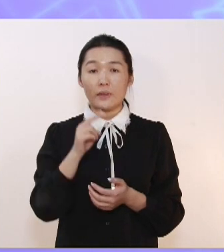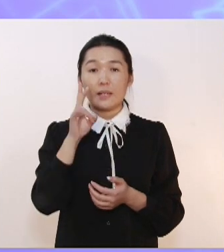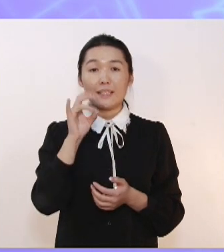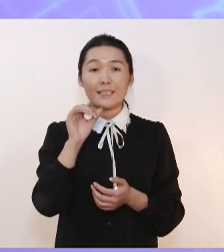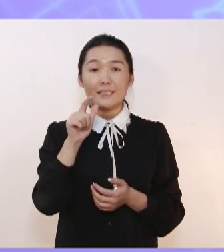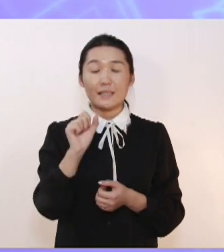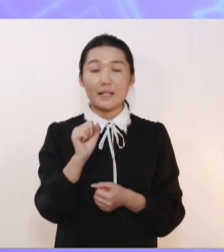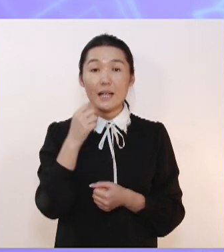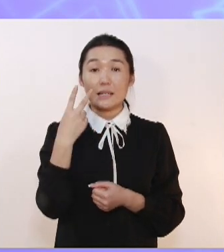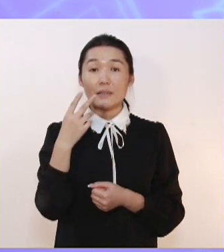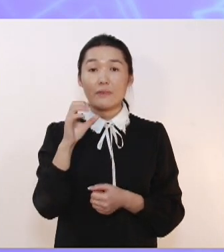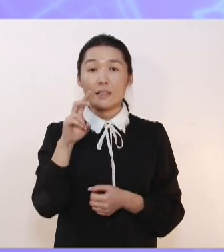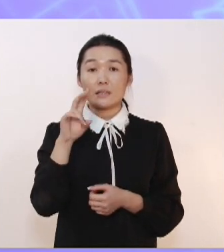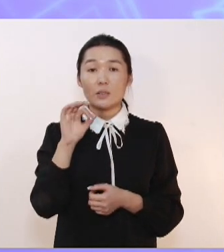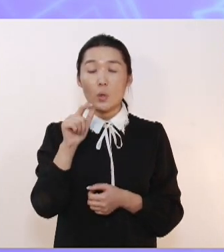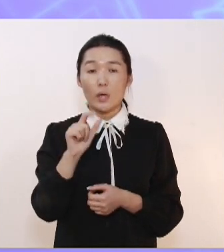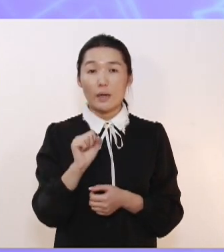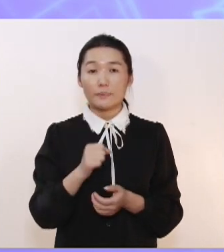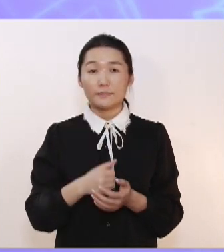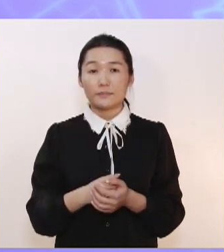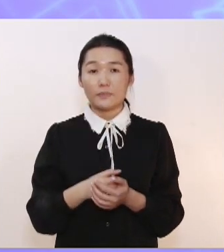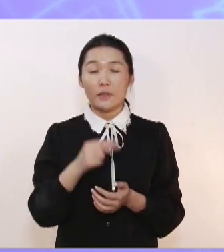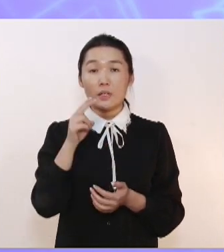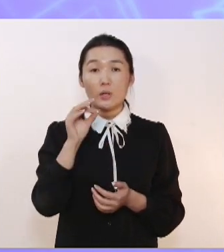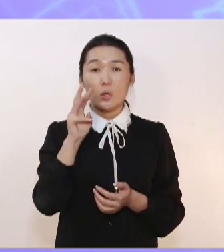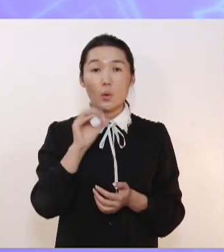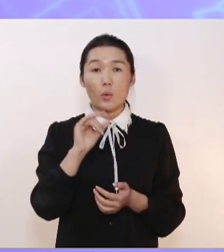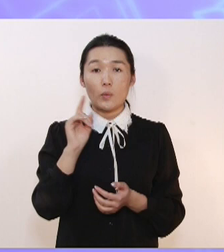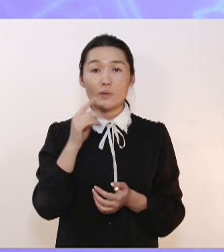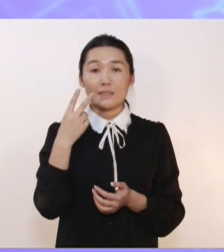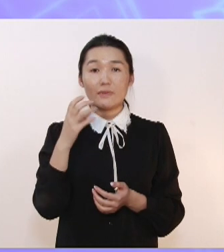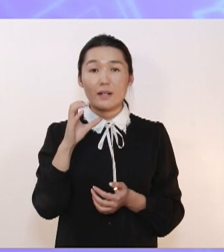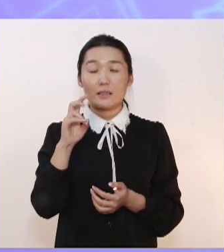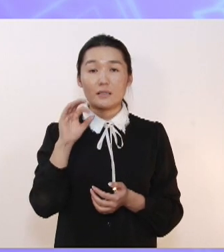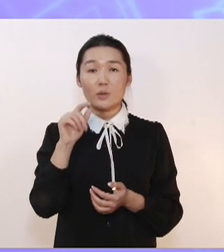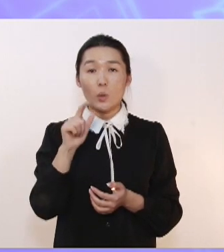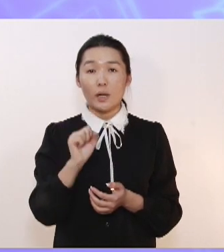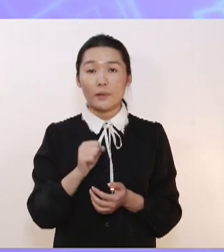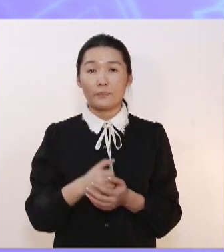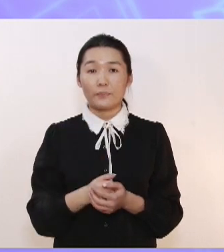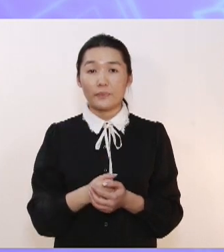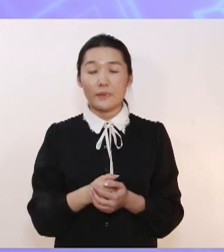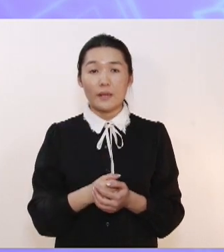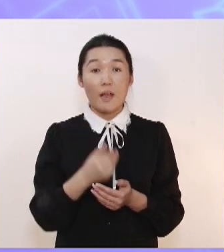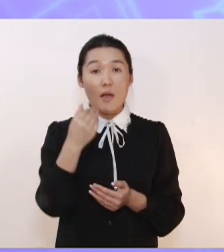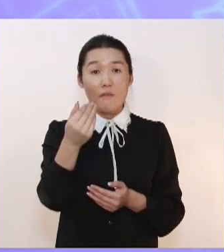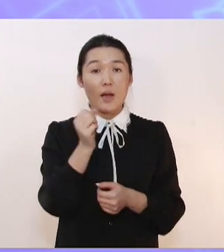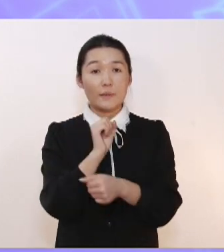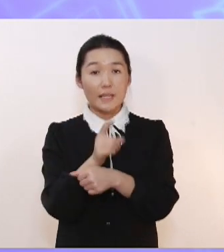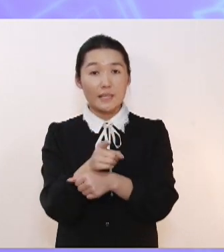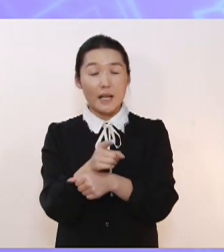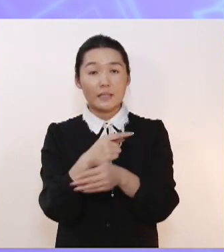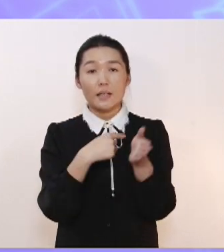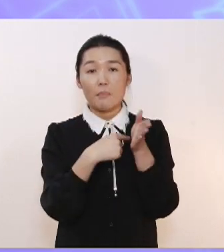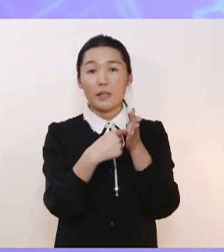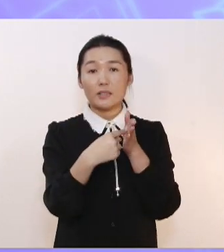Книга. Два слога. Комус. Два слога. Вам задание.